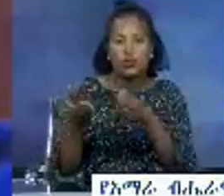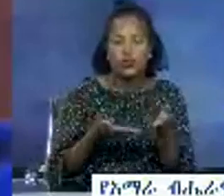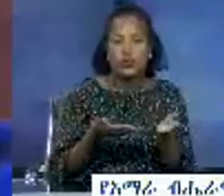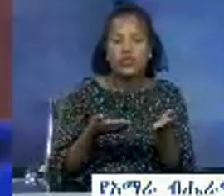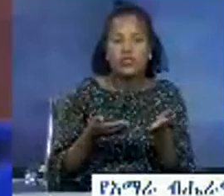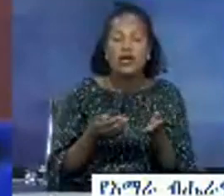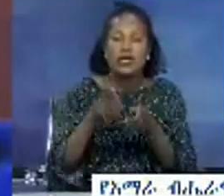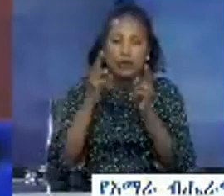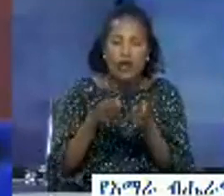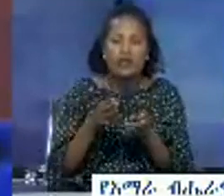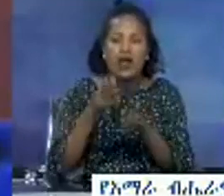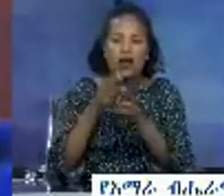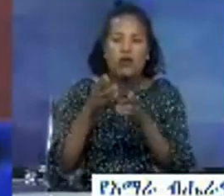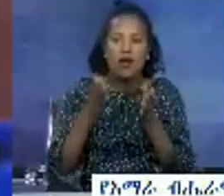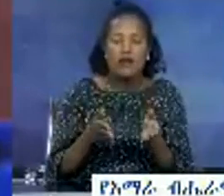ክቡራትና ክቡራን፣